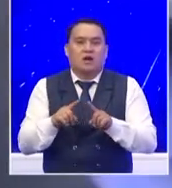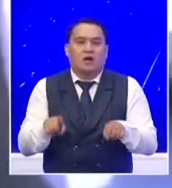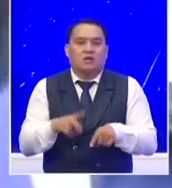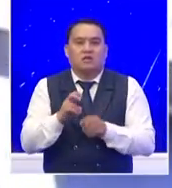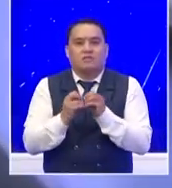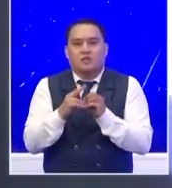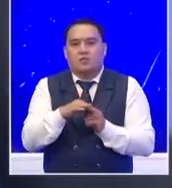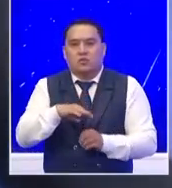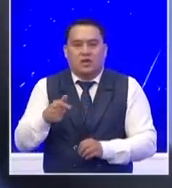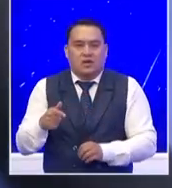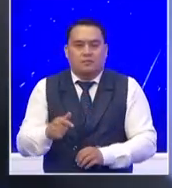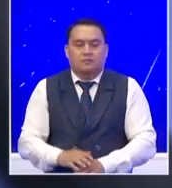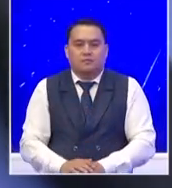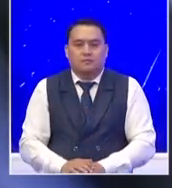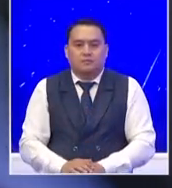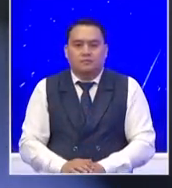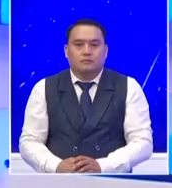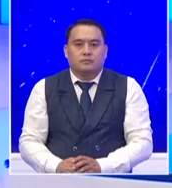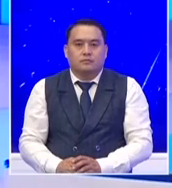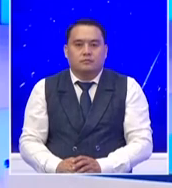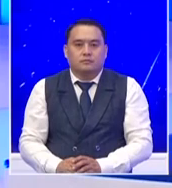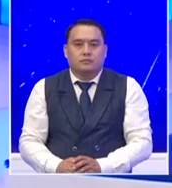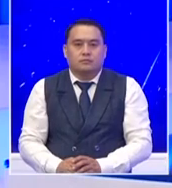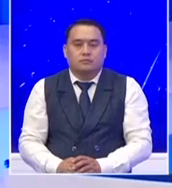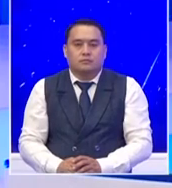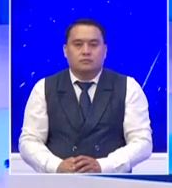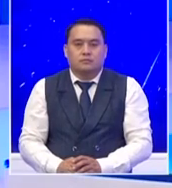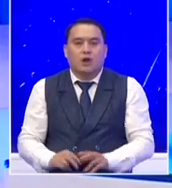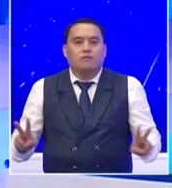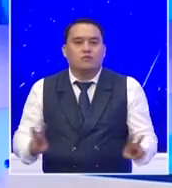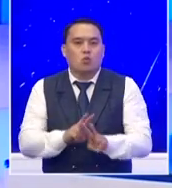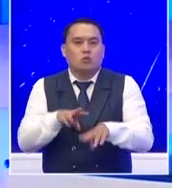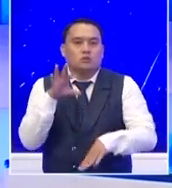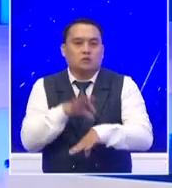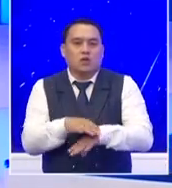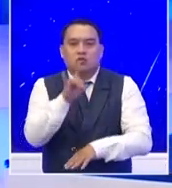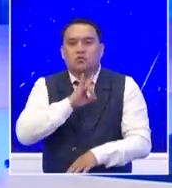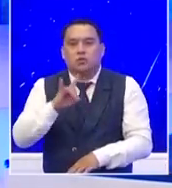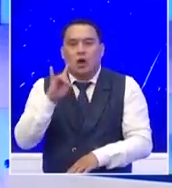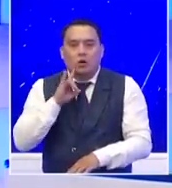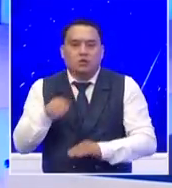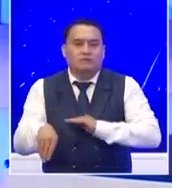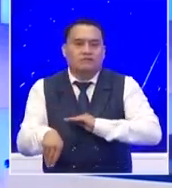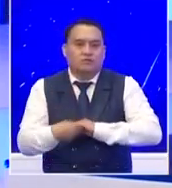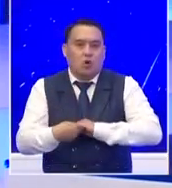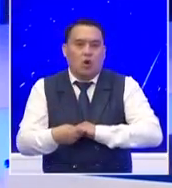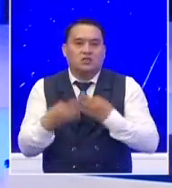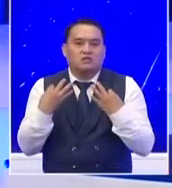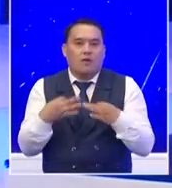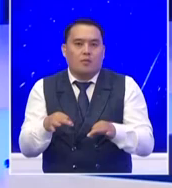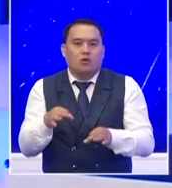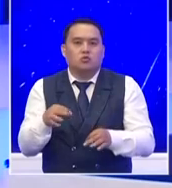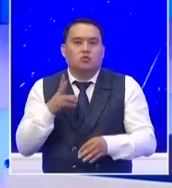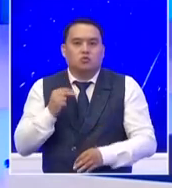в сумме 12 миллионов тенге. В Нур-Султане задержана женщина по подозрению в даче взятки за освобождение